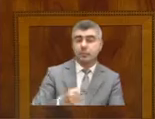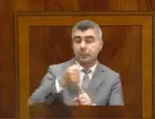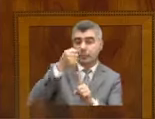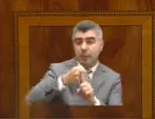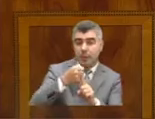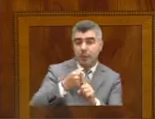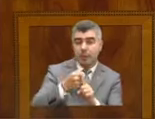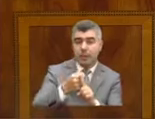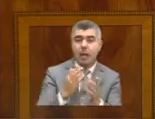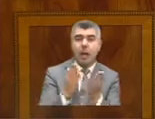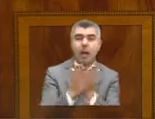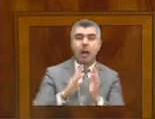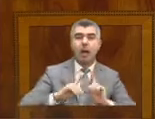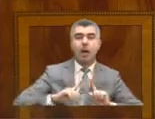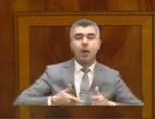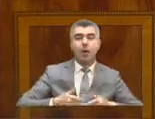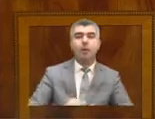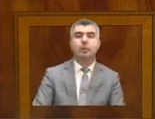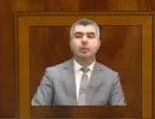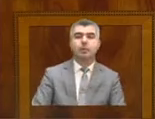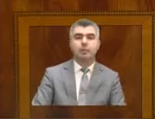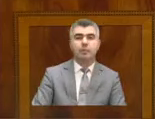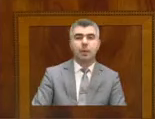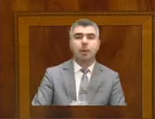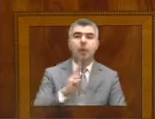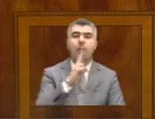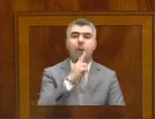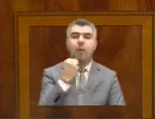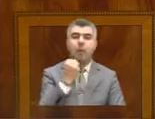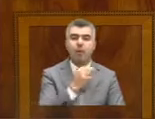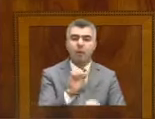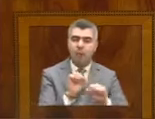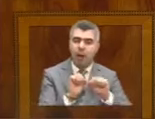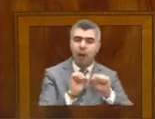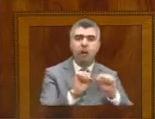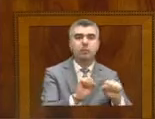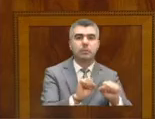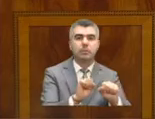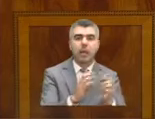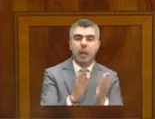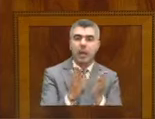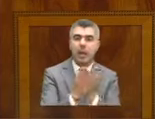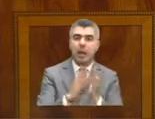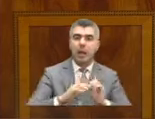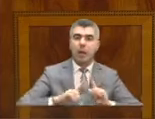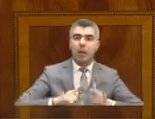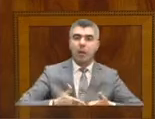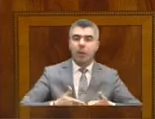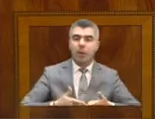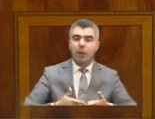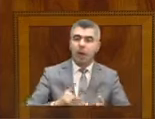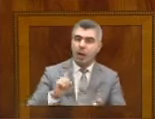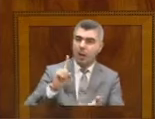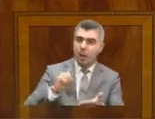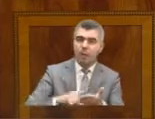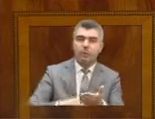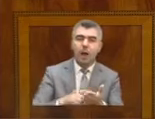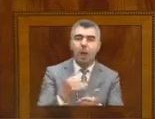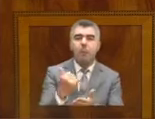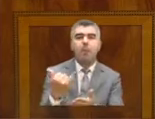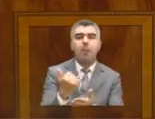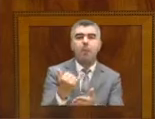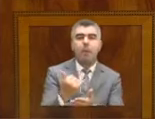منظومة التربية والتعليم، تولي الحكومة عناية خاصة لقطاع التربية والتعليم باعتباره مدخلا